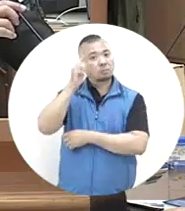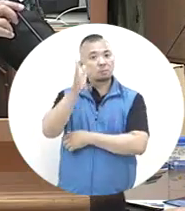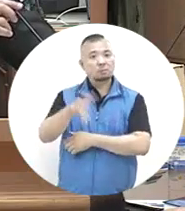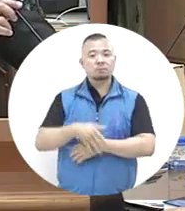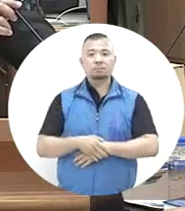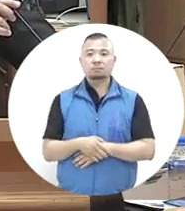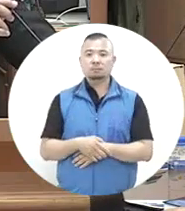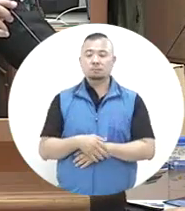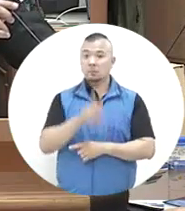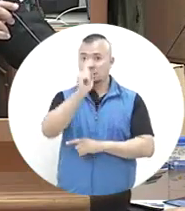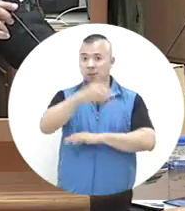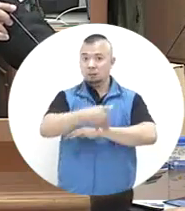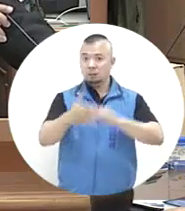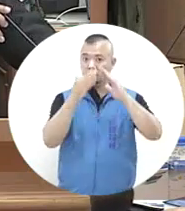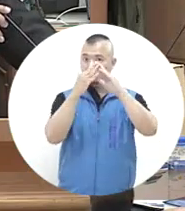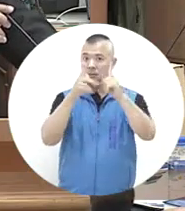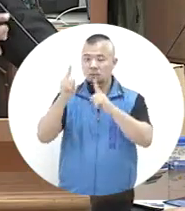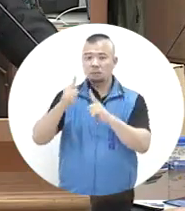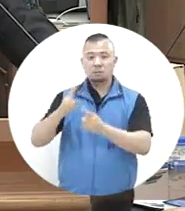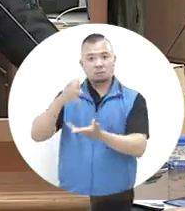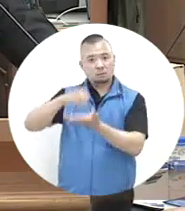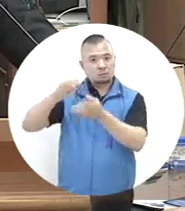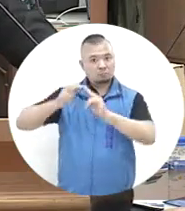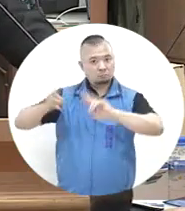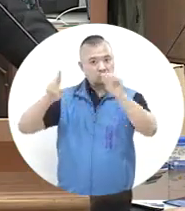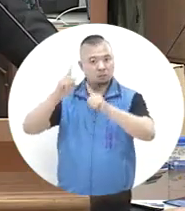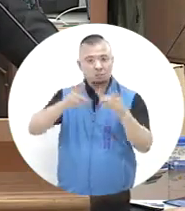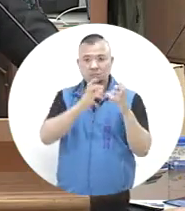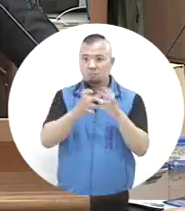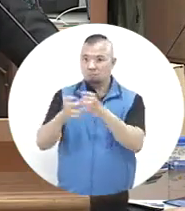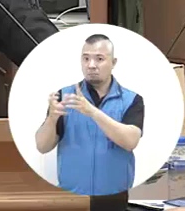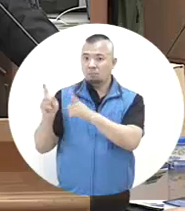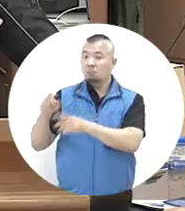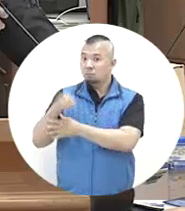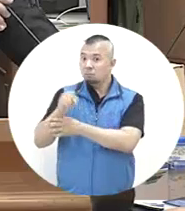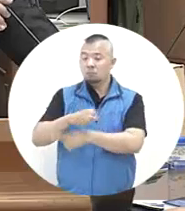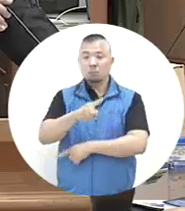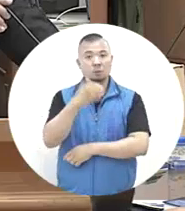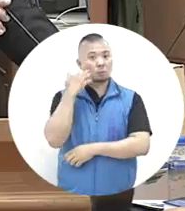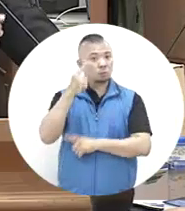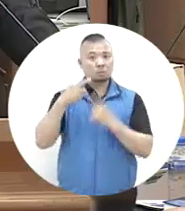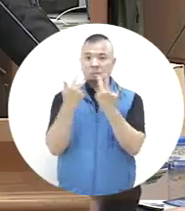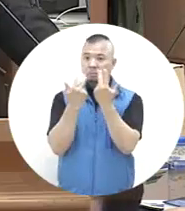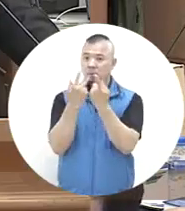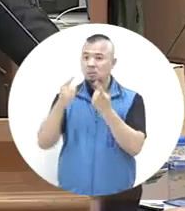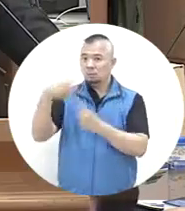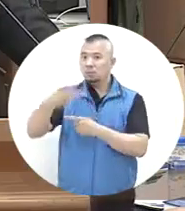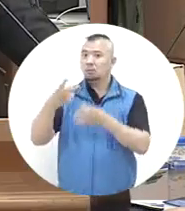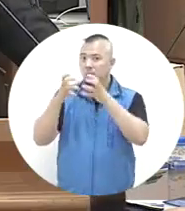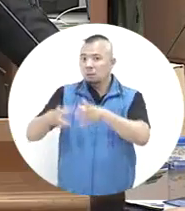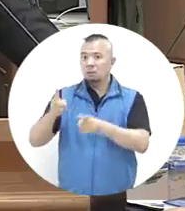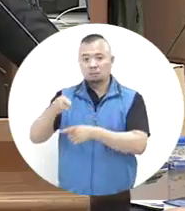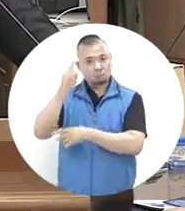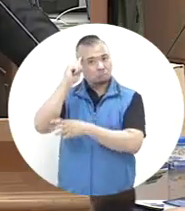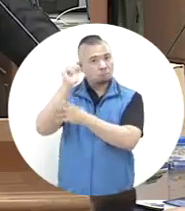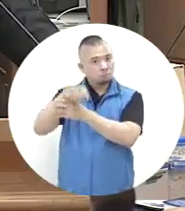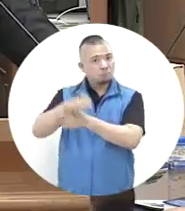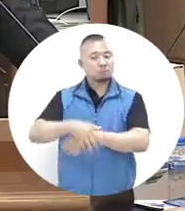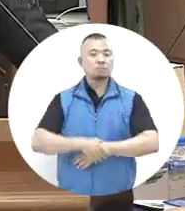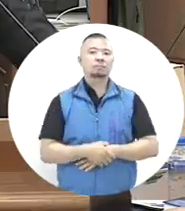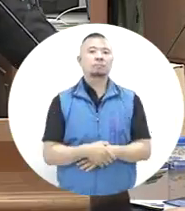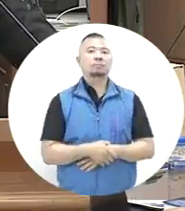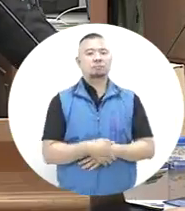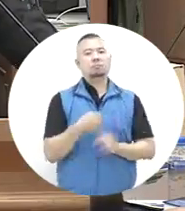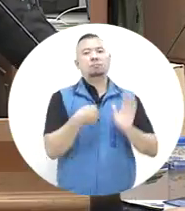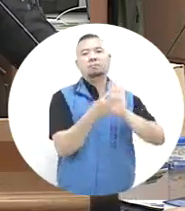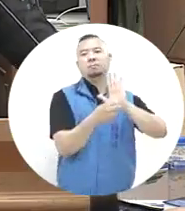市一核电合理吗？新北市再盖一个核电厂，你认为可以吗？ 这样说了哈，我这样说，上次